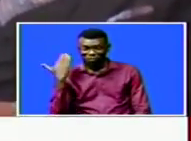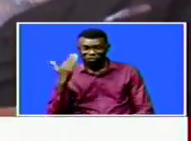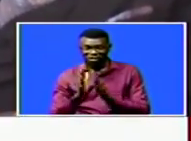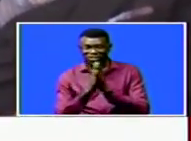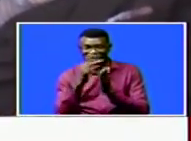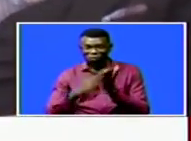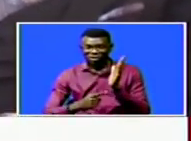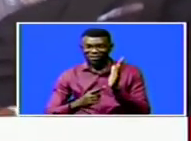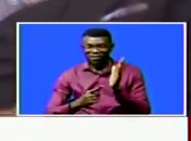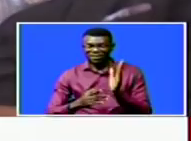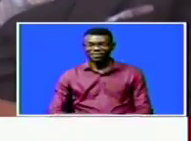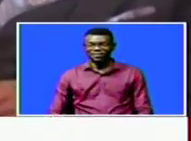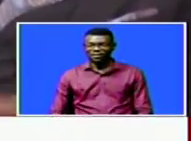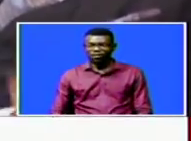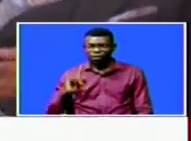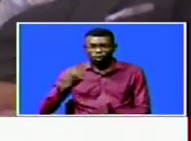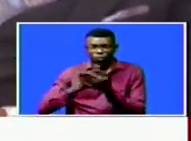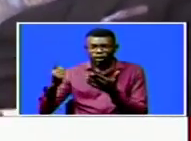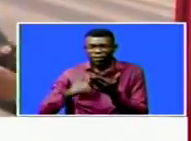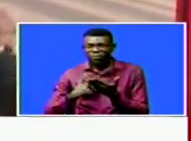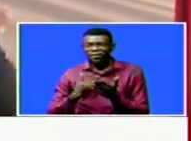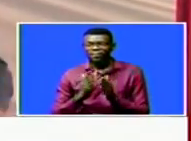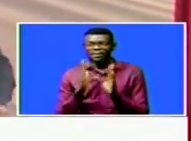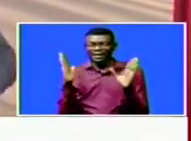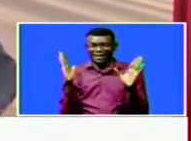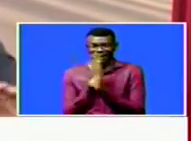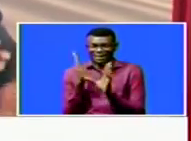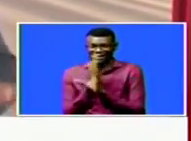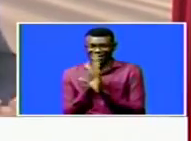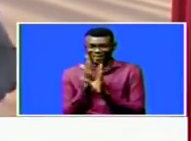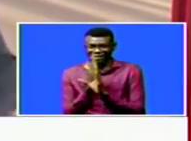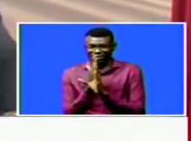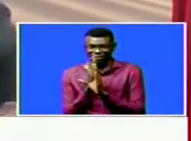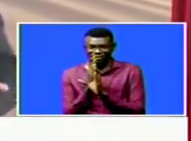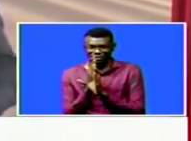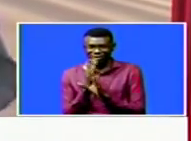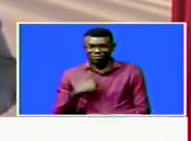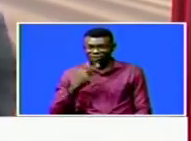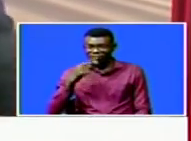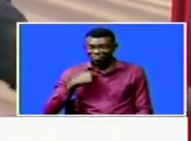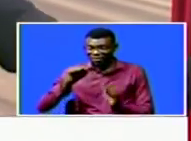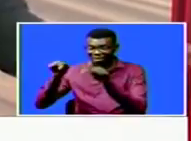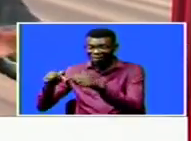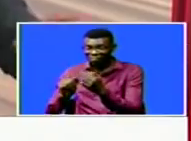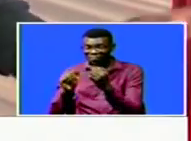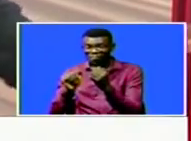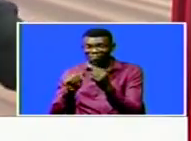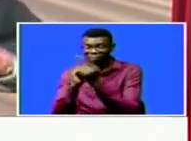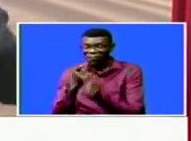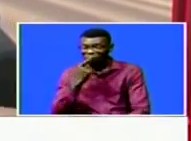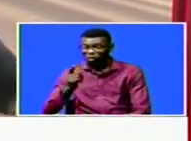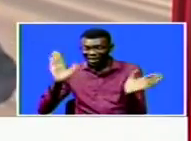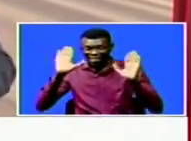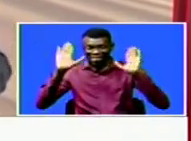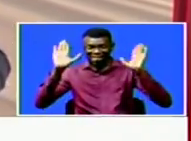karibu wiki 1, mimi nikapotea huko chini. Mimi nikasema mimi Mimi sikaribi mpaka hii joto